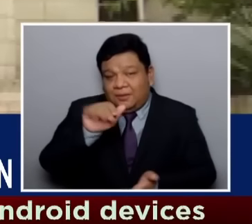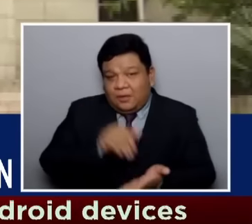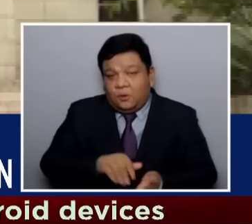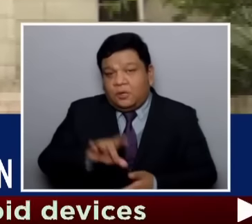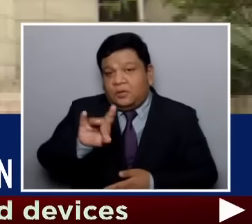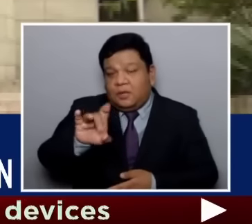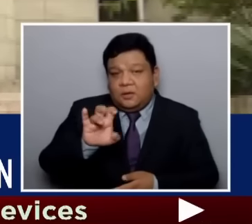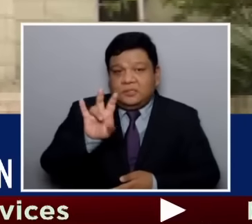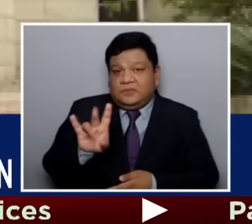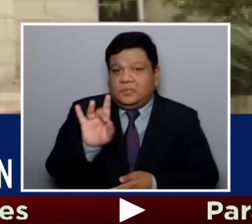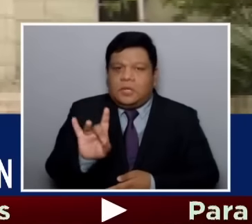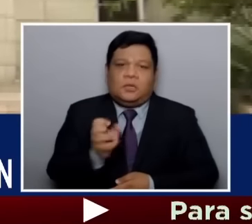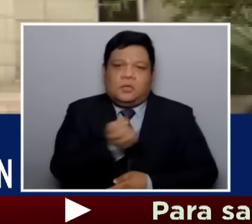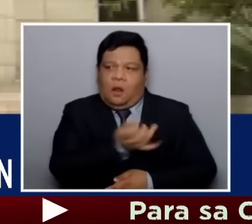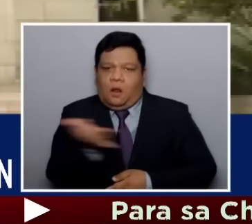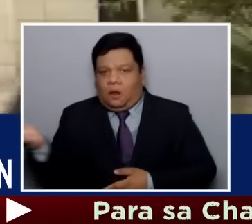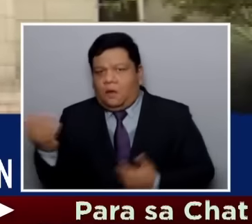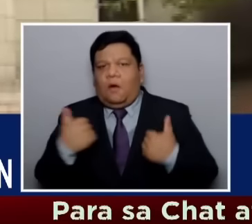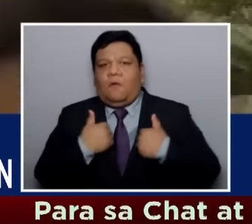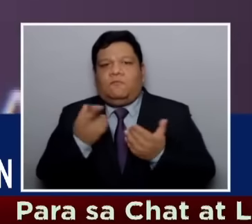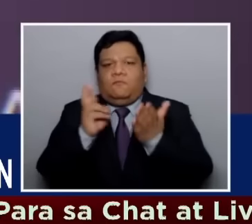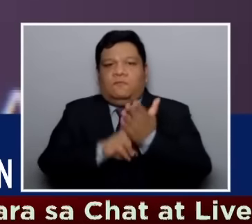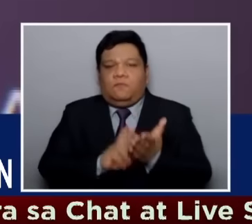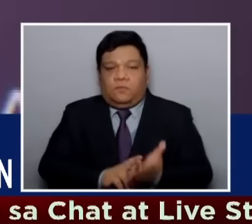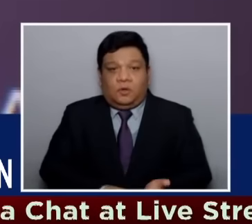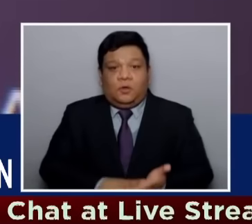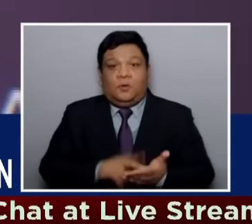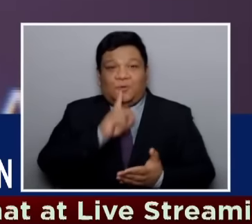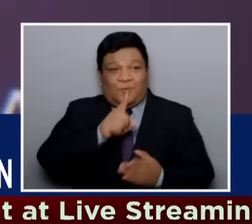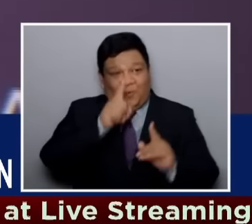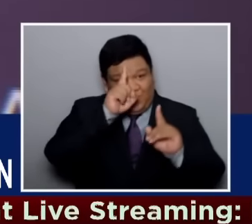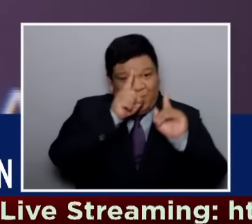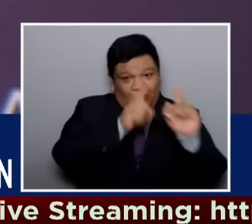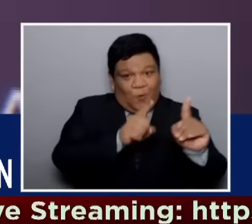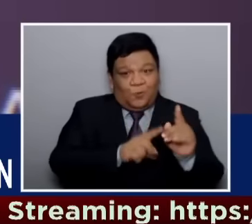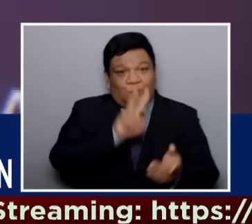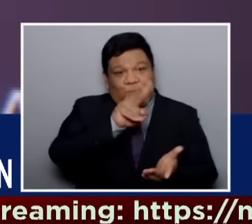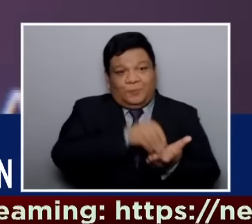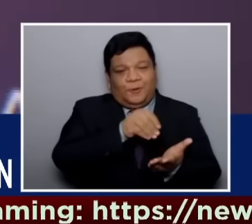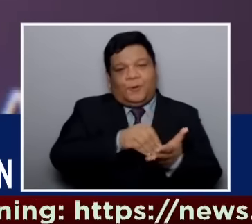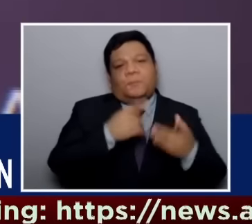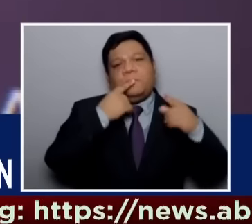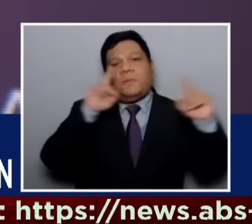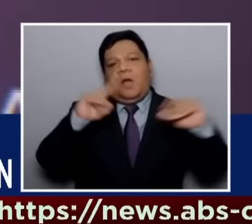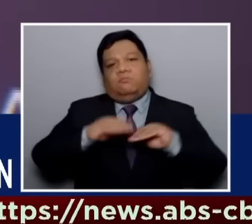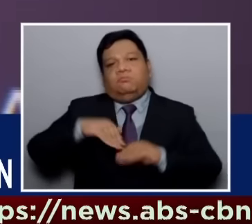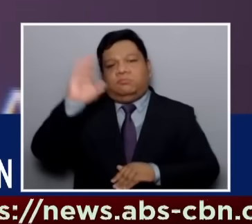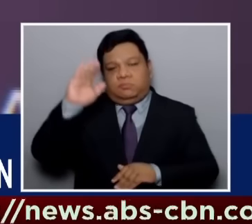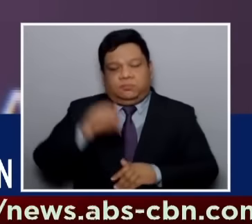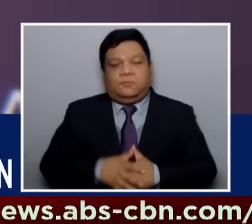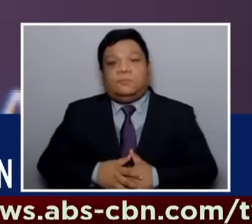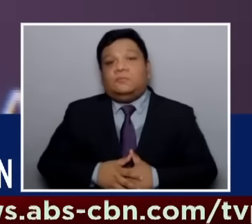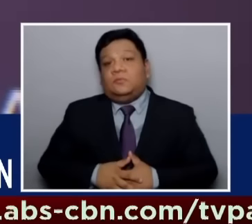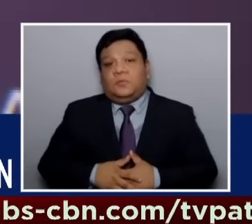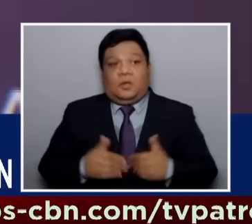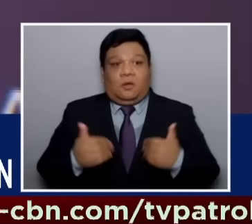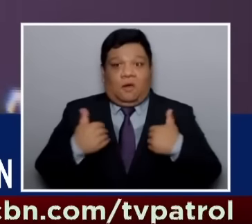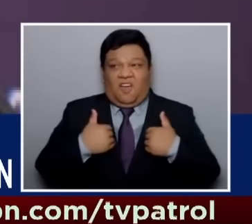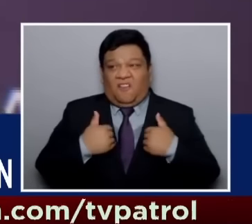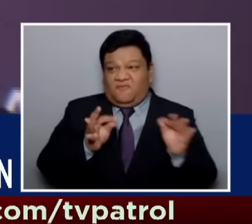2,119,878 ang mga nagparehistro, lampas sa target na 2 milyon. Wala na ring extension ng voter registration.